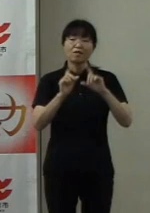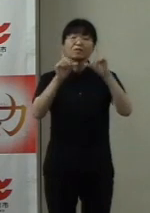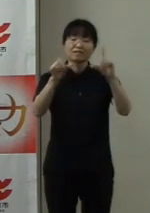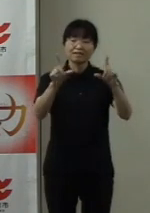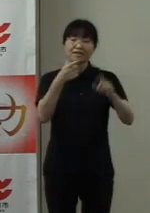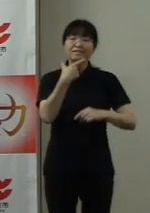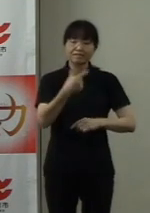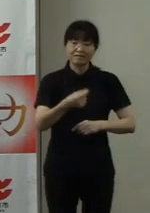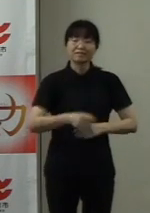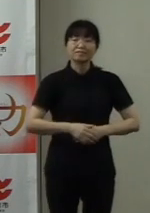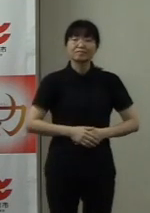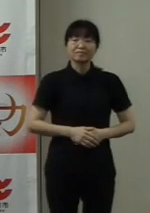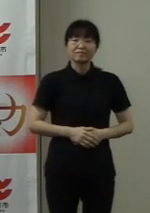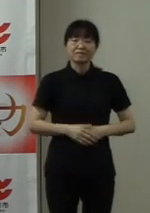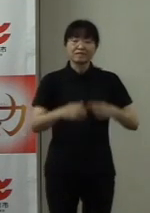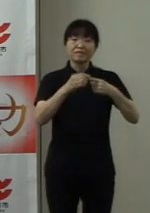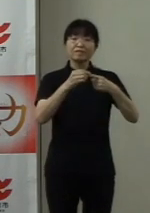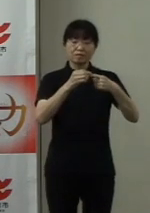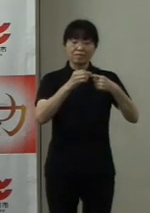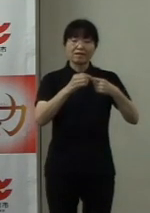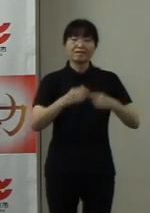ふうに思います。まず1つが、